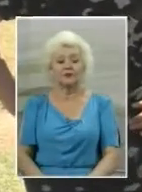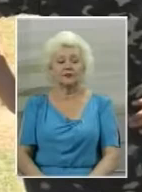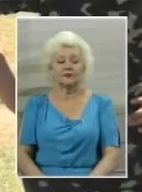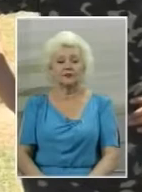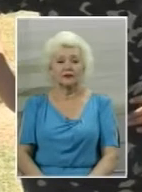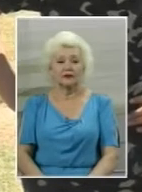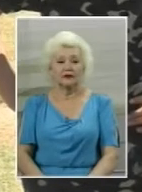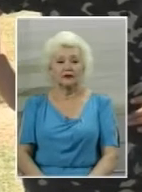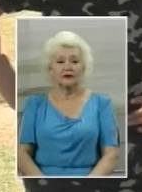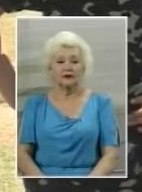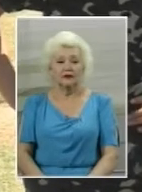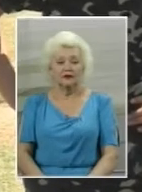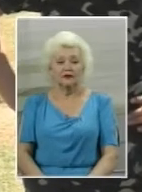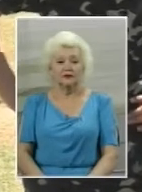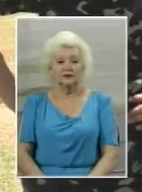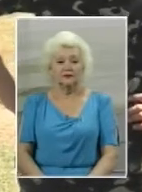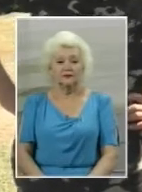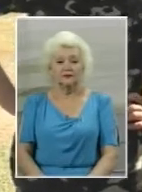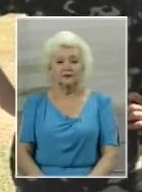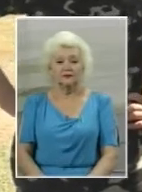крутиш, скільки тобі треба.